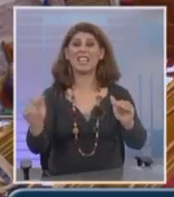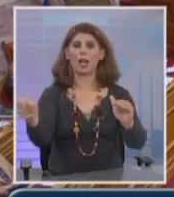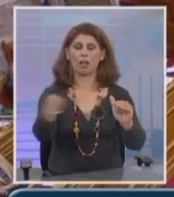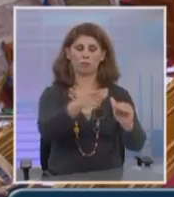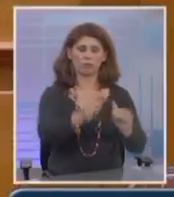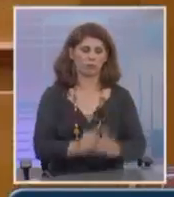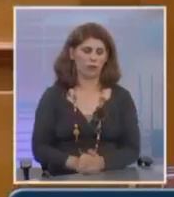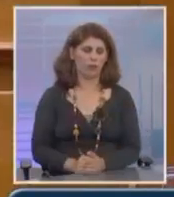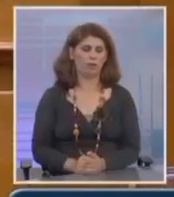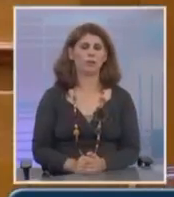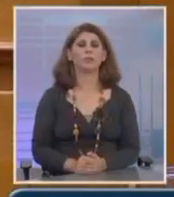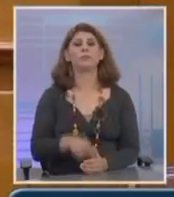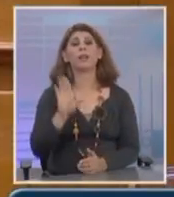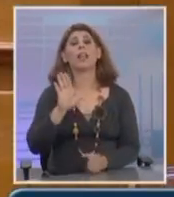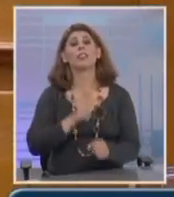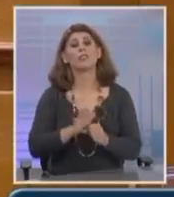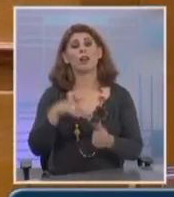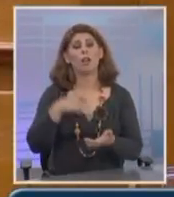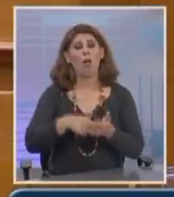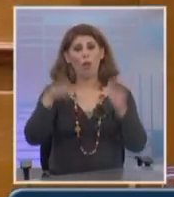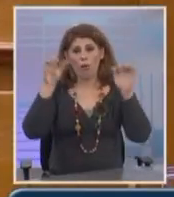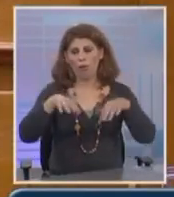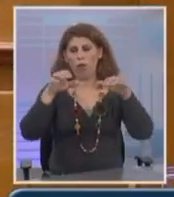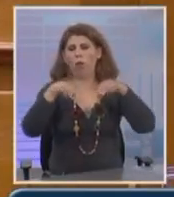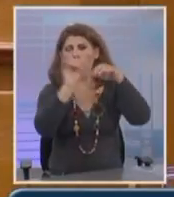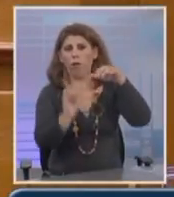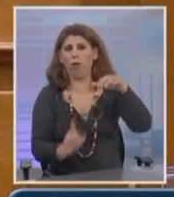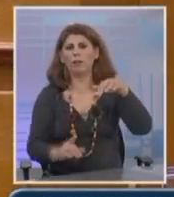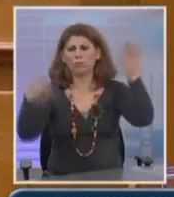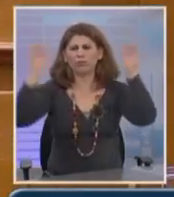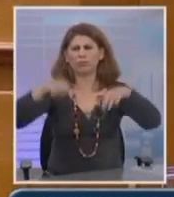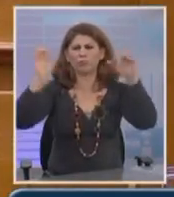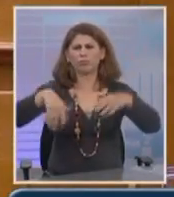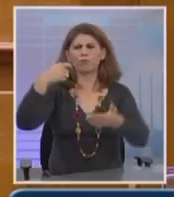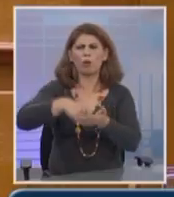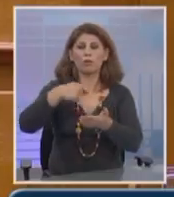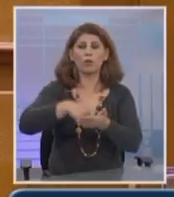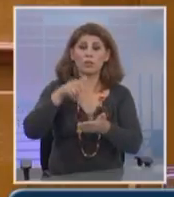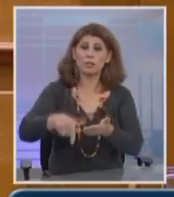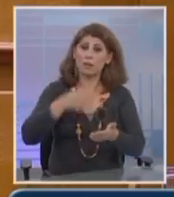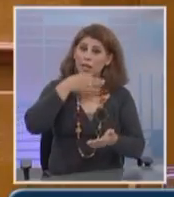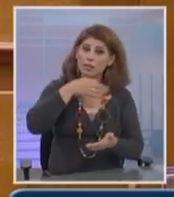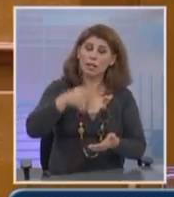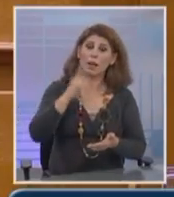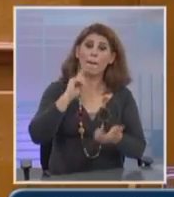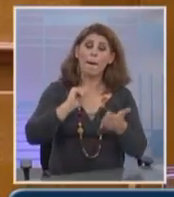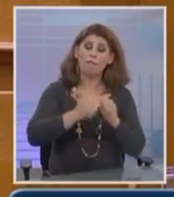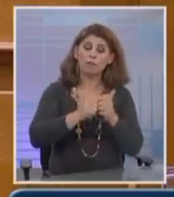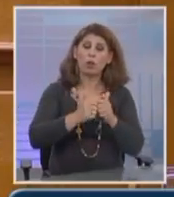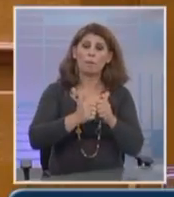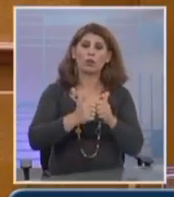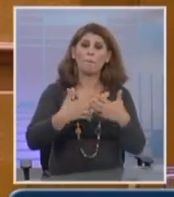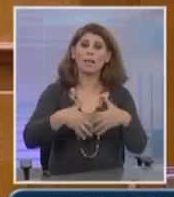μην αρκεί η φωτοκαταιγίδα, σήμερα εισηγείστε και την επιβολή ενός αυτόματου μηχανισμού